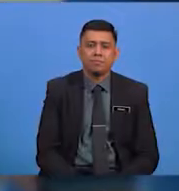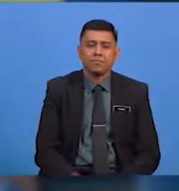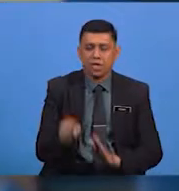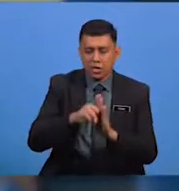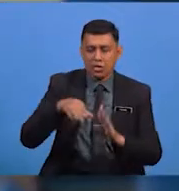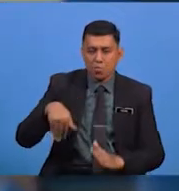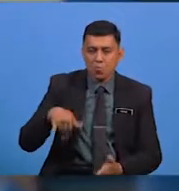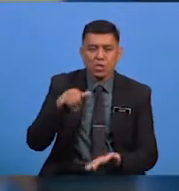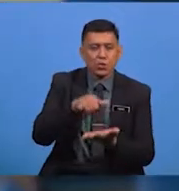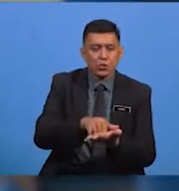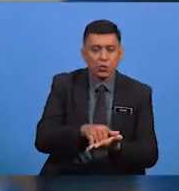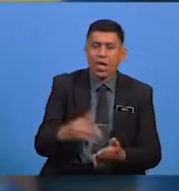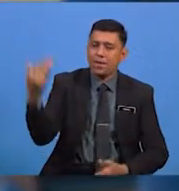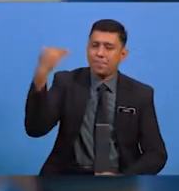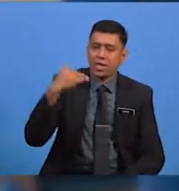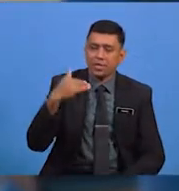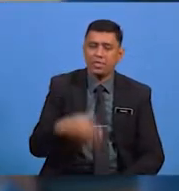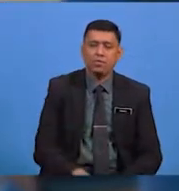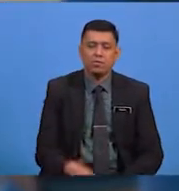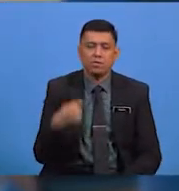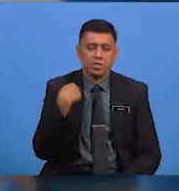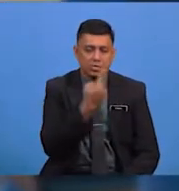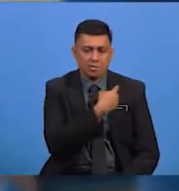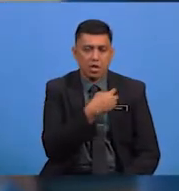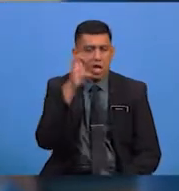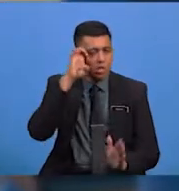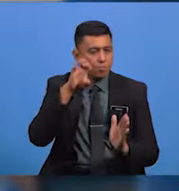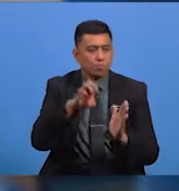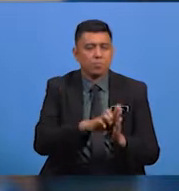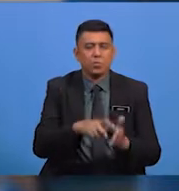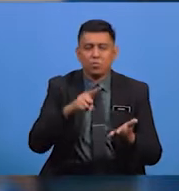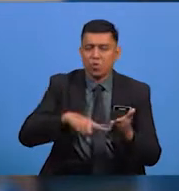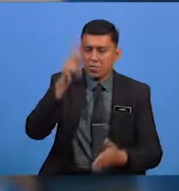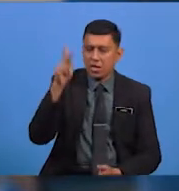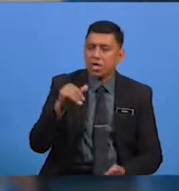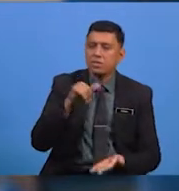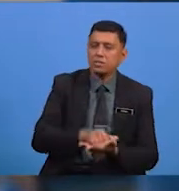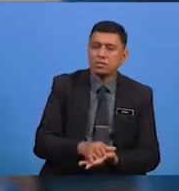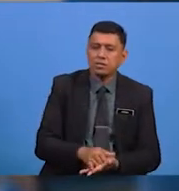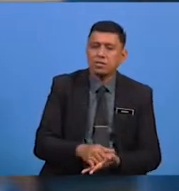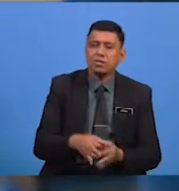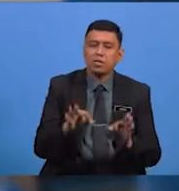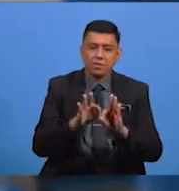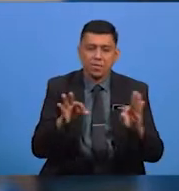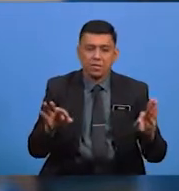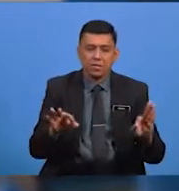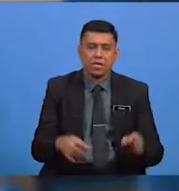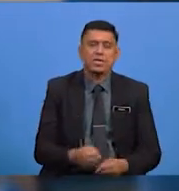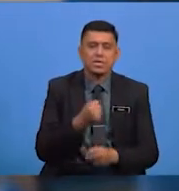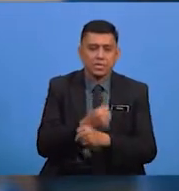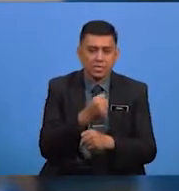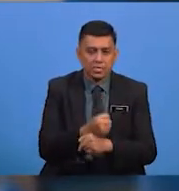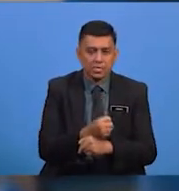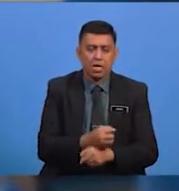Sebelum itu, mari kita terokai apakah itu frasa kerja